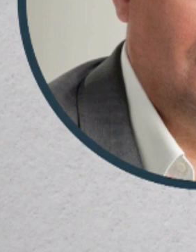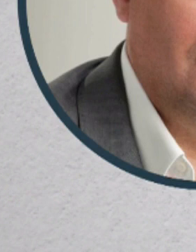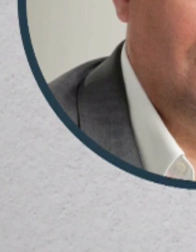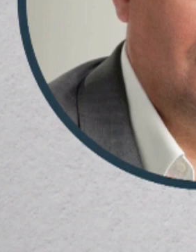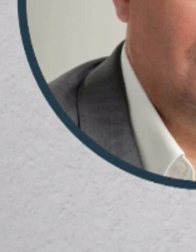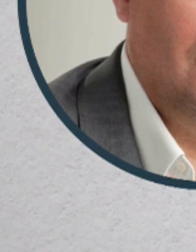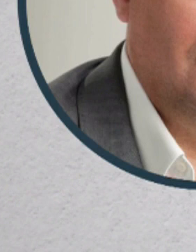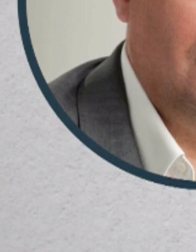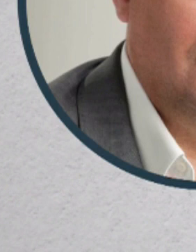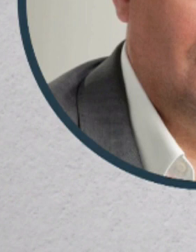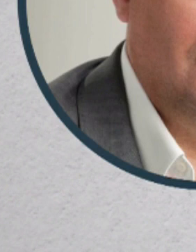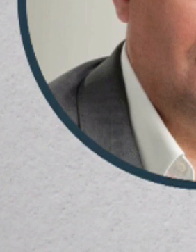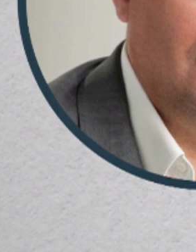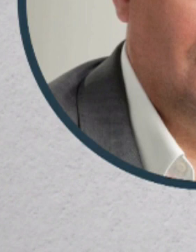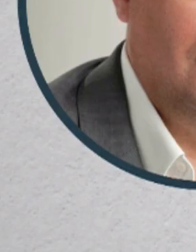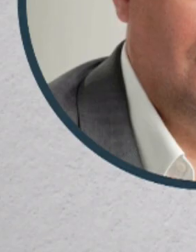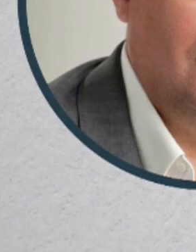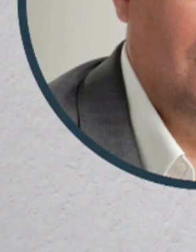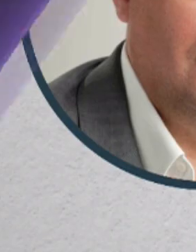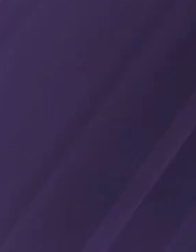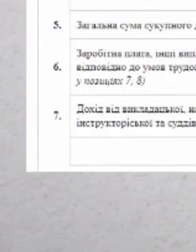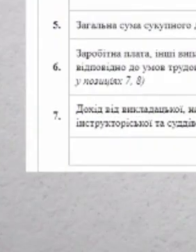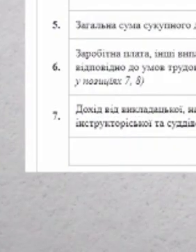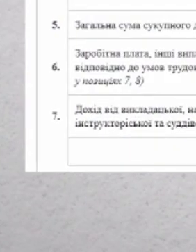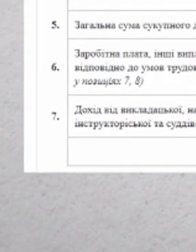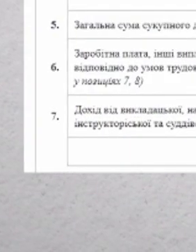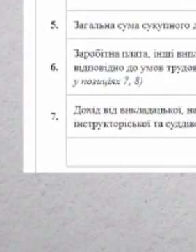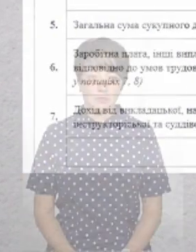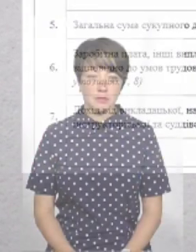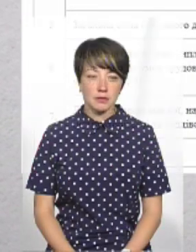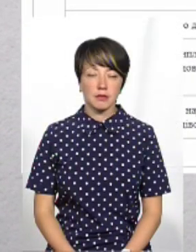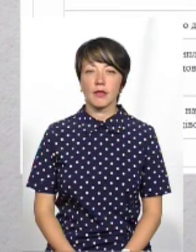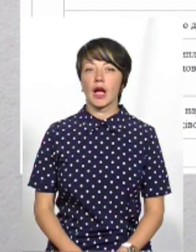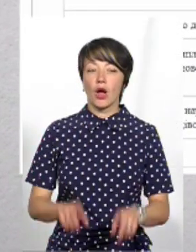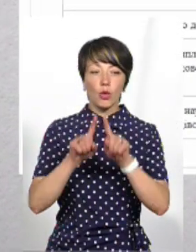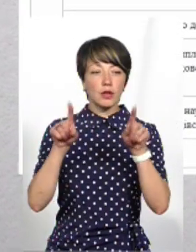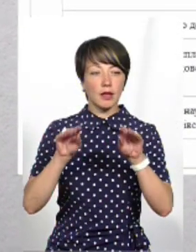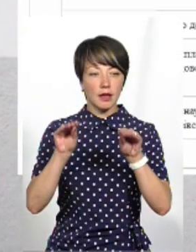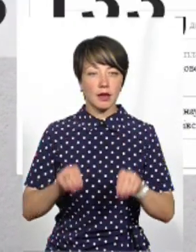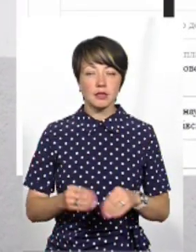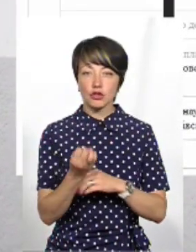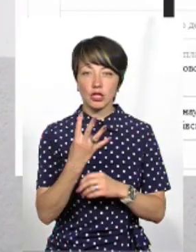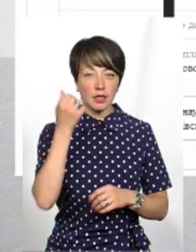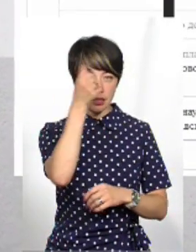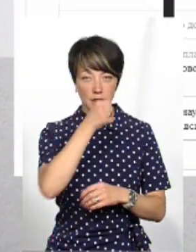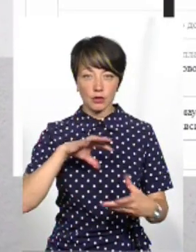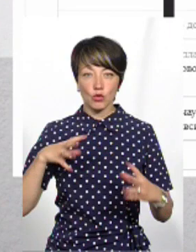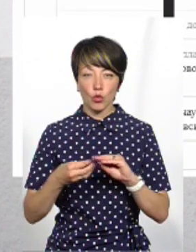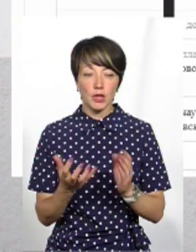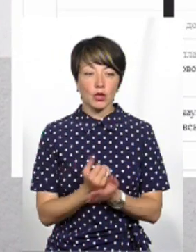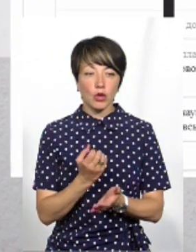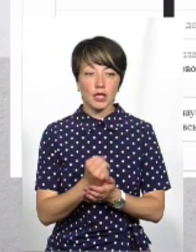від 193-го виборчого округу самовисуванець. У декларації за 2014 рік сукупний